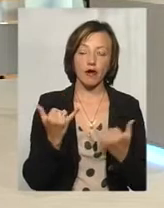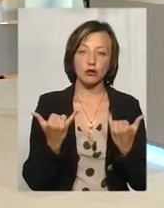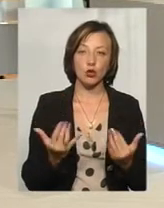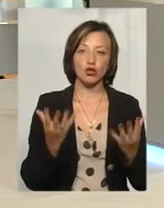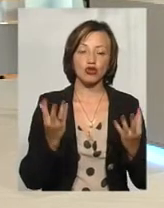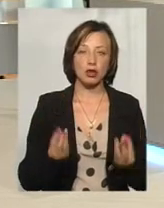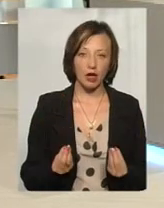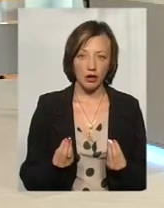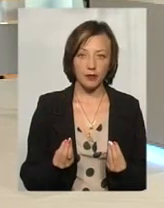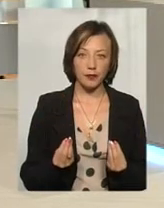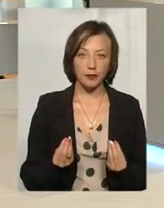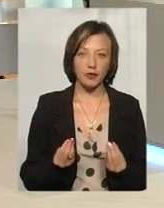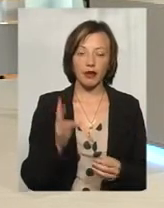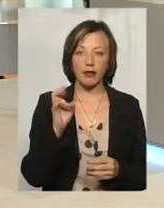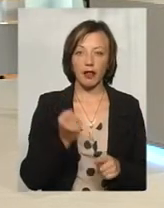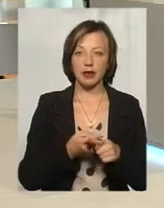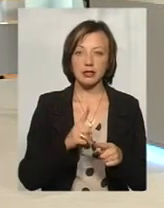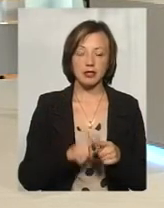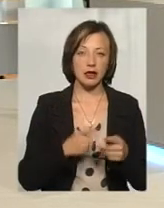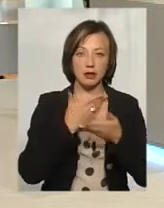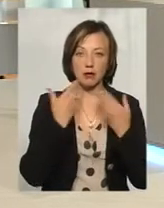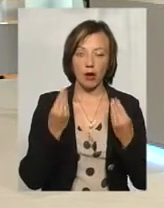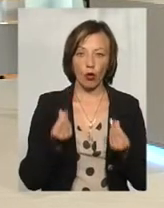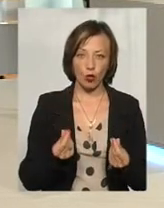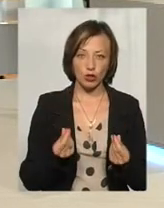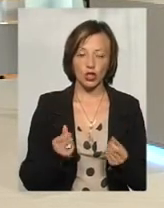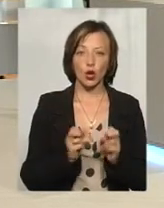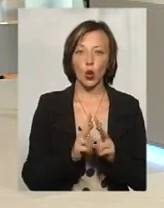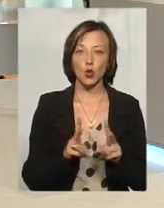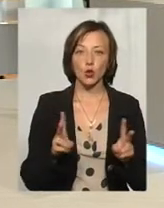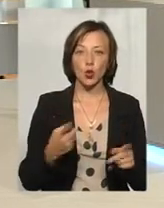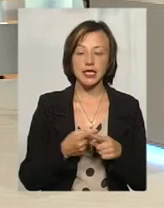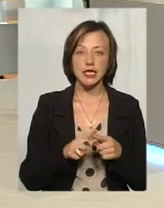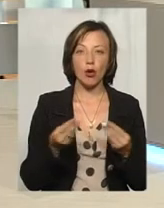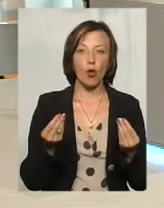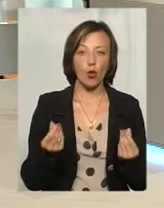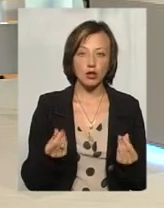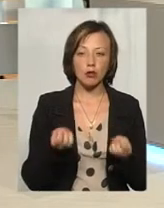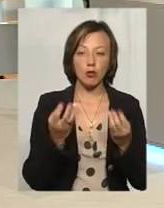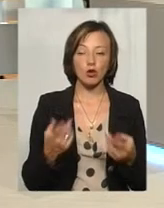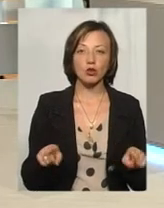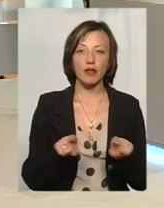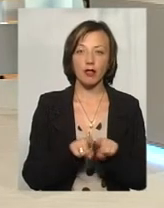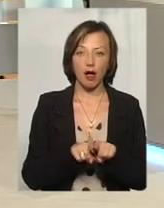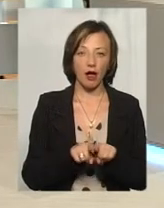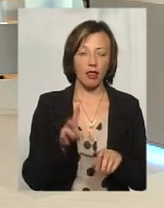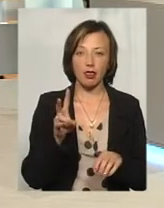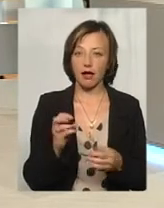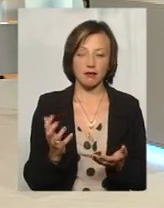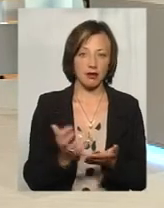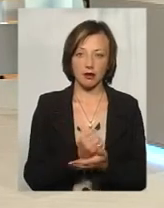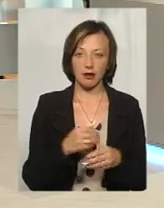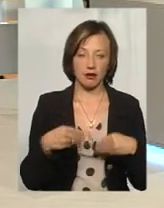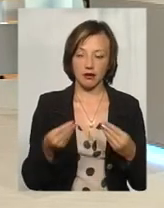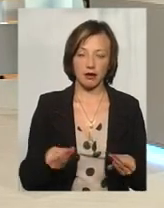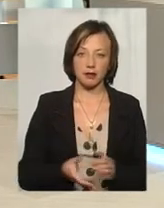сьогоднішній день на це немає коштів. І ніхто ці кошти просто так не знайде і